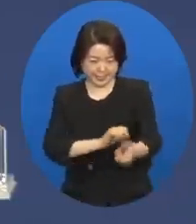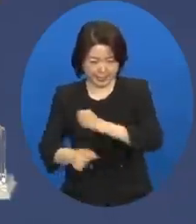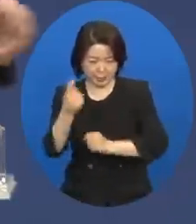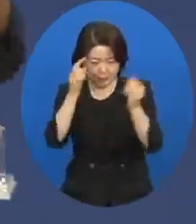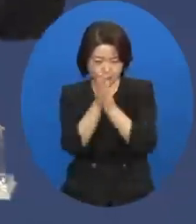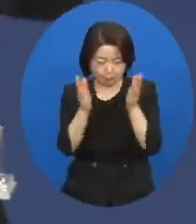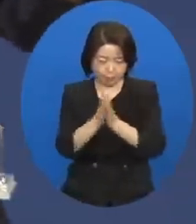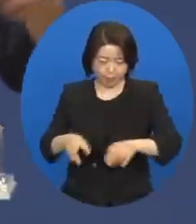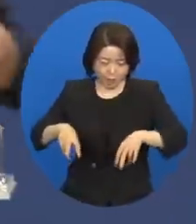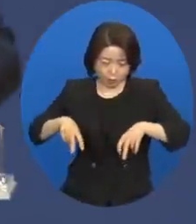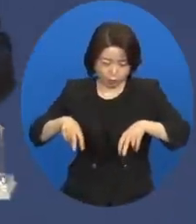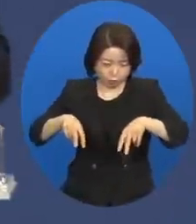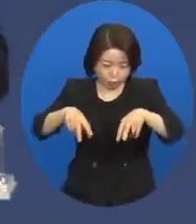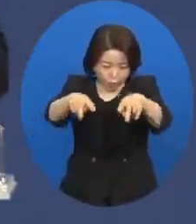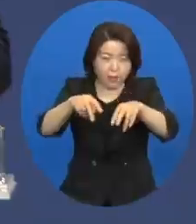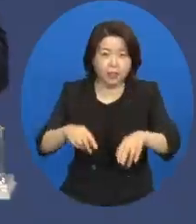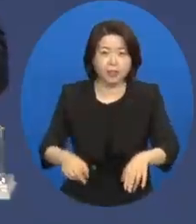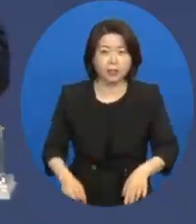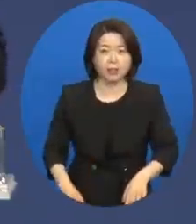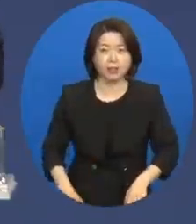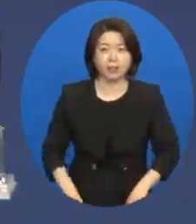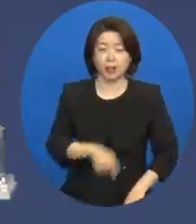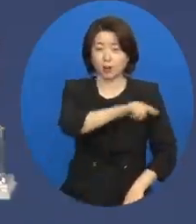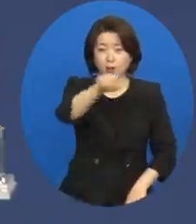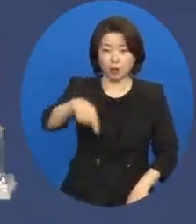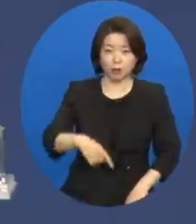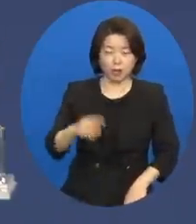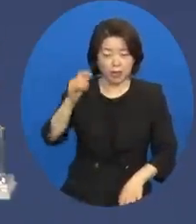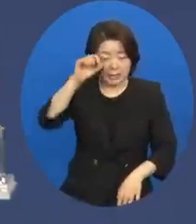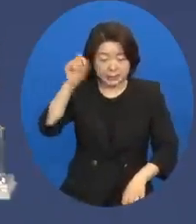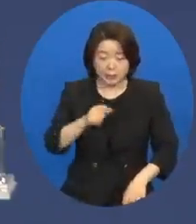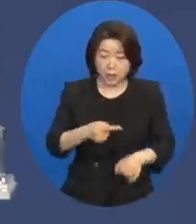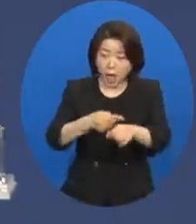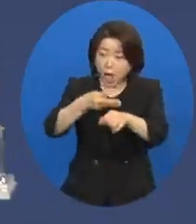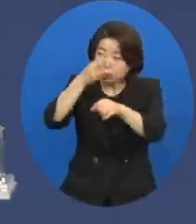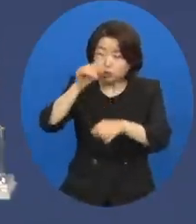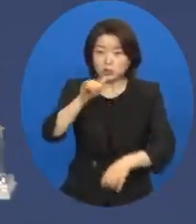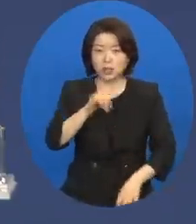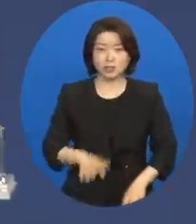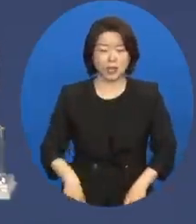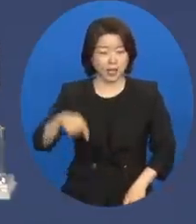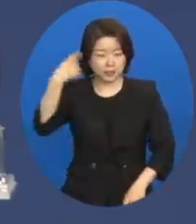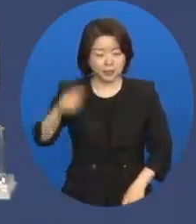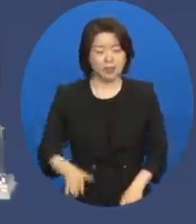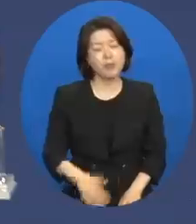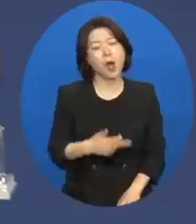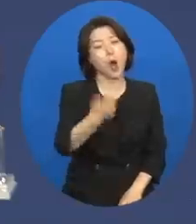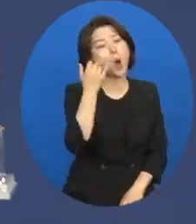자발적으로 전에 그러는 거야. 밤에 그러고 새벽 1시 2시까지 그래놓고 그 다음날 또 오빠